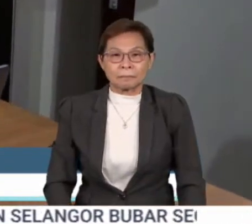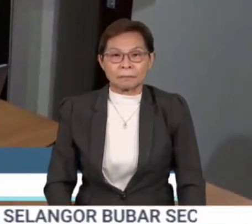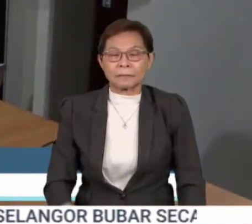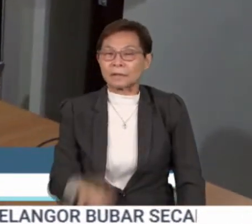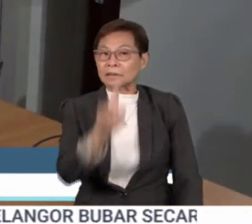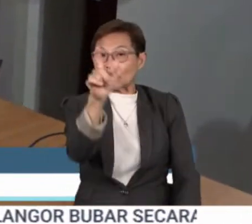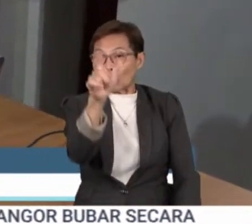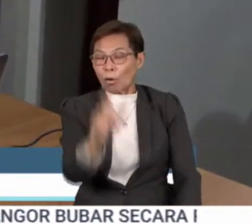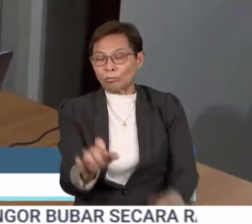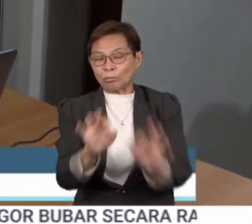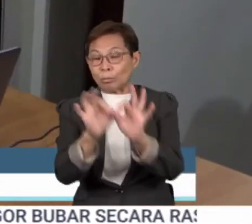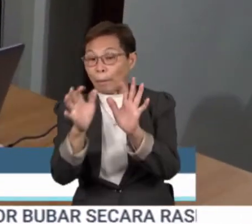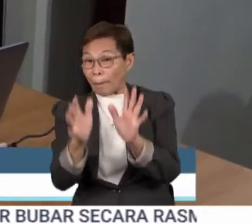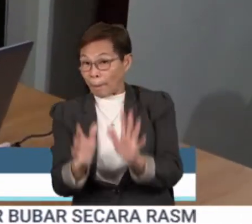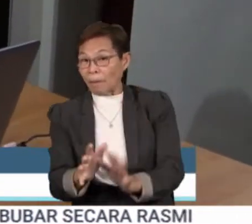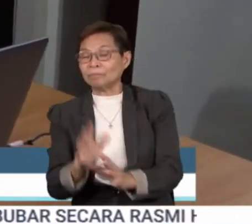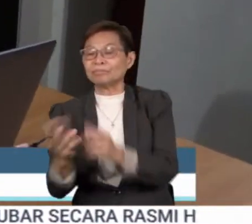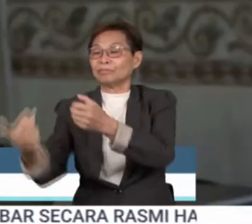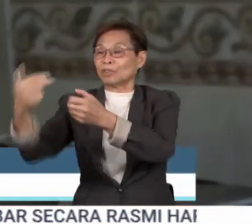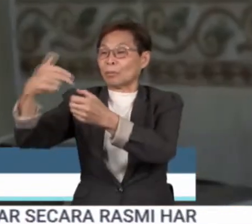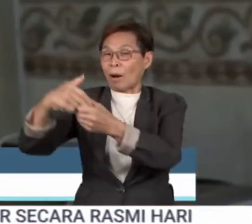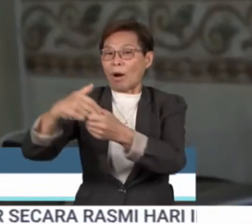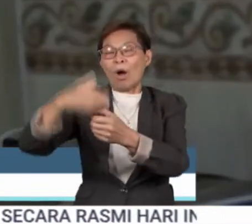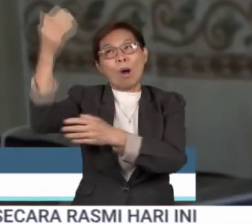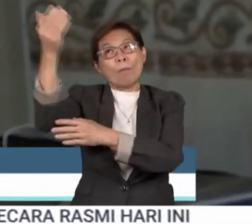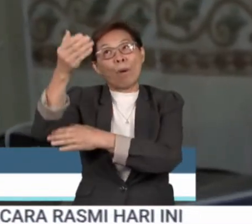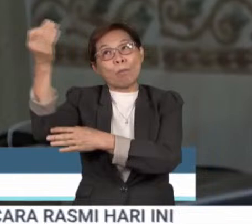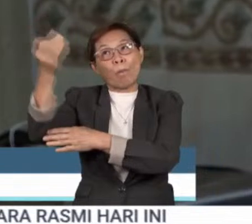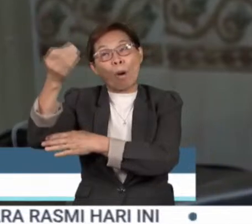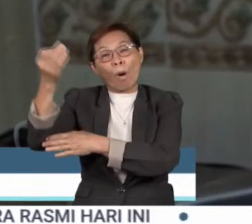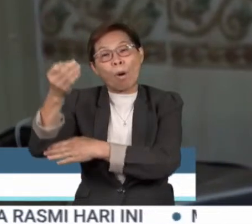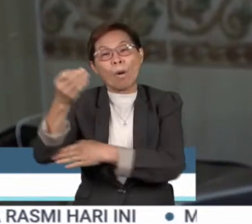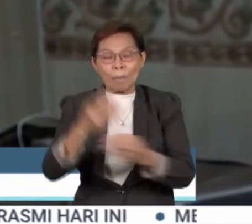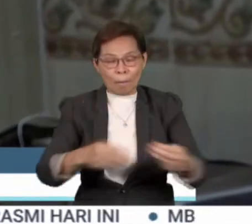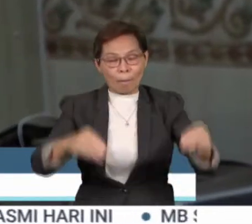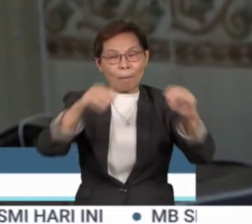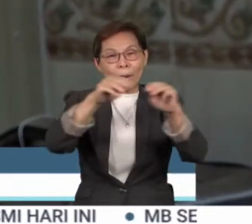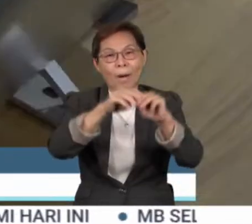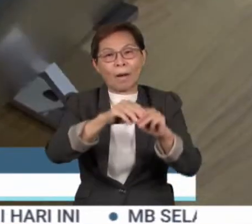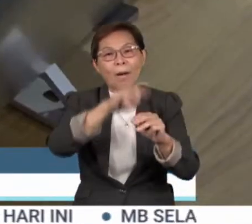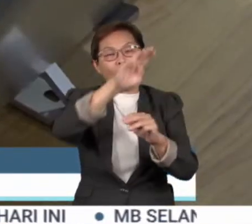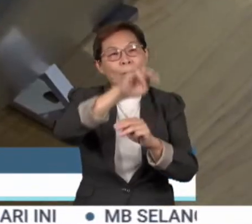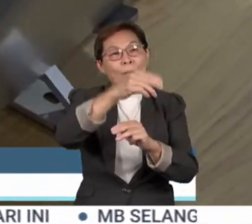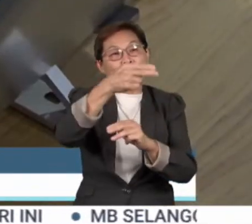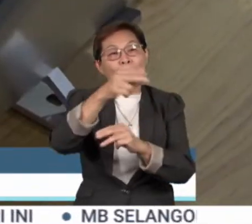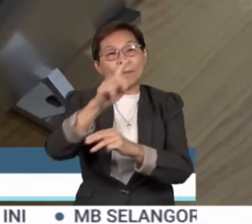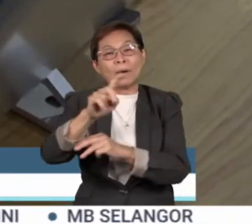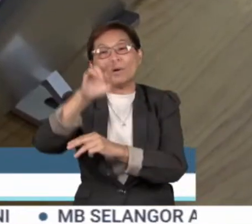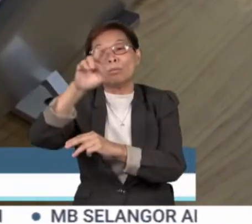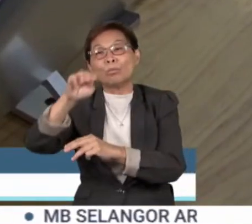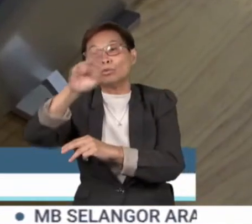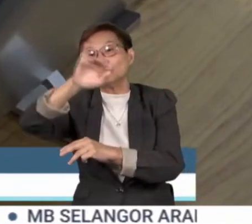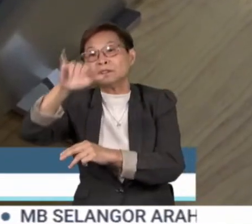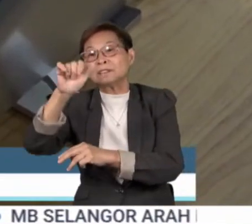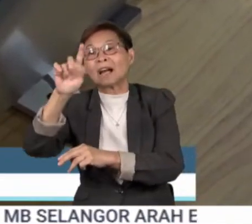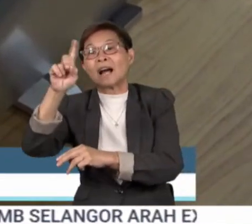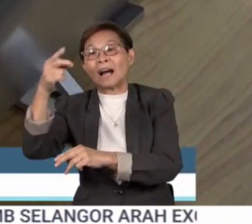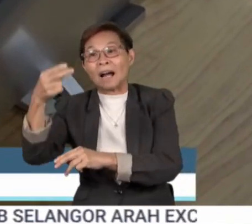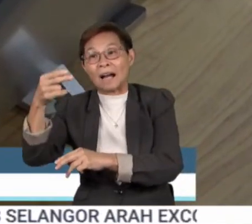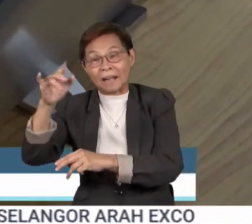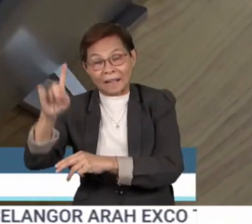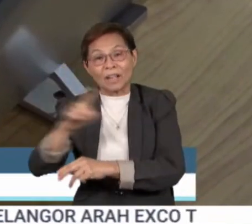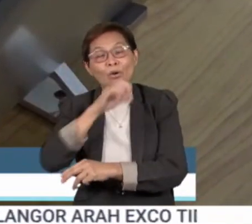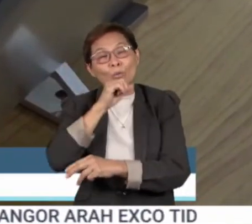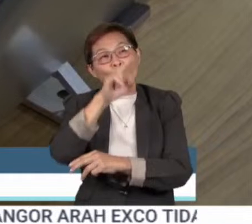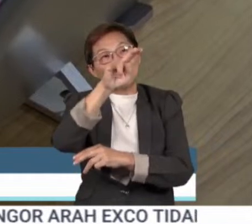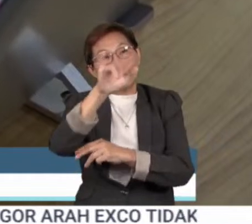Salah seorang penterjemah yang terlibat menterjemah kandungan khutbah Jumaat di Masjidil Haram, Muhammad Mujahid Zaharuddin, 26 tahun, merupakan salah seorang penterjemah